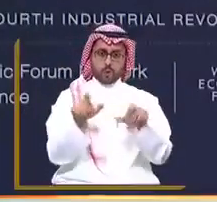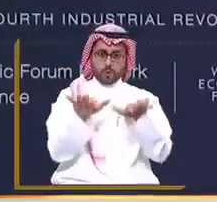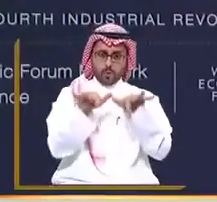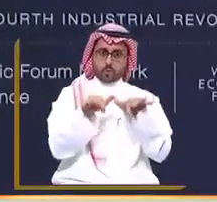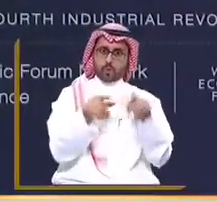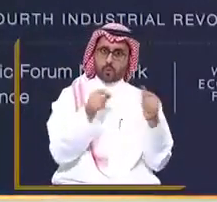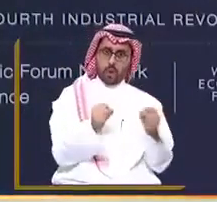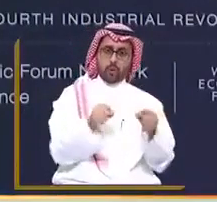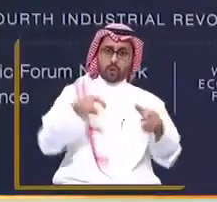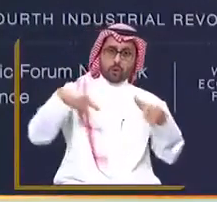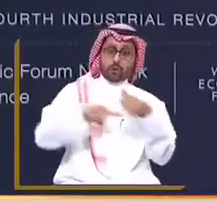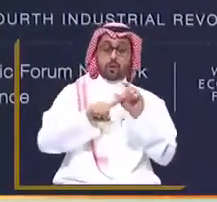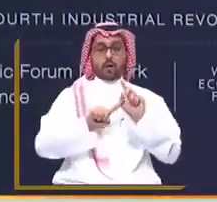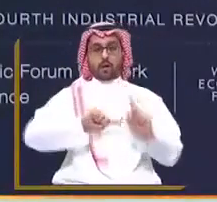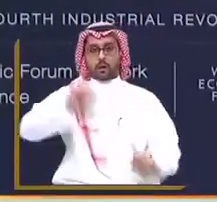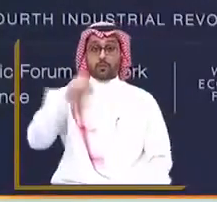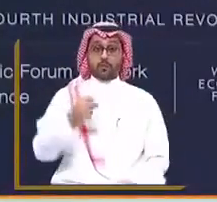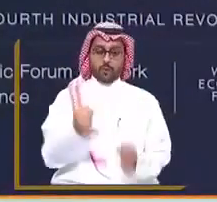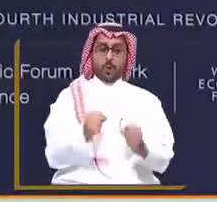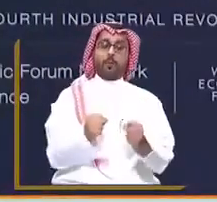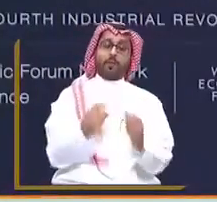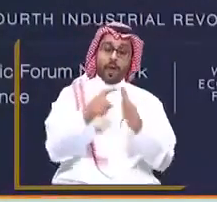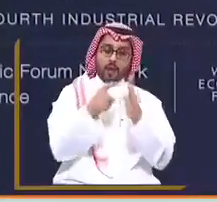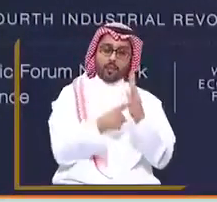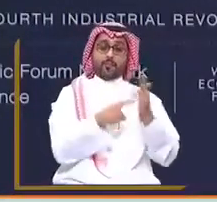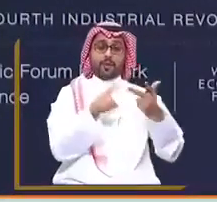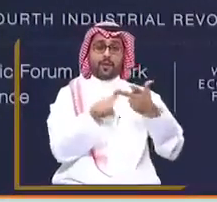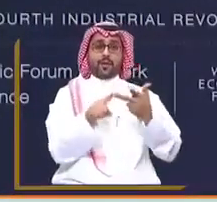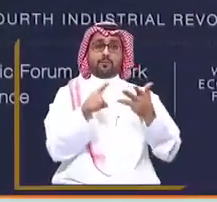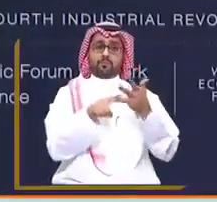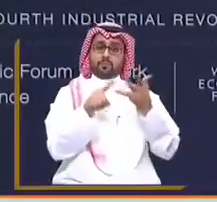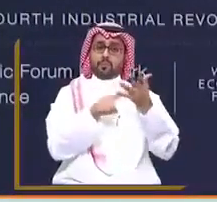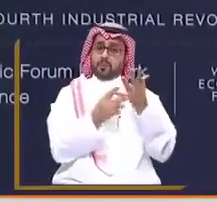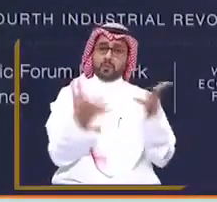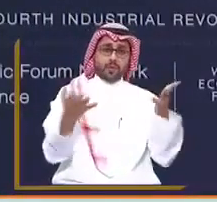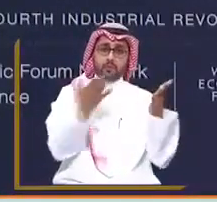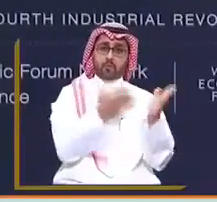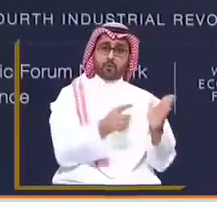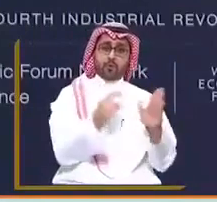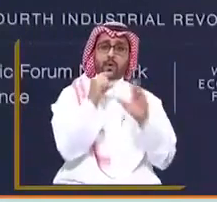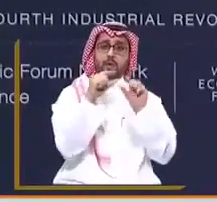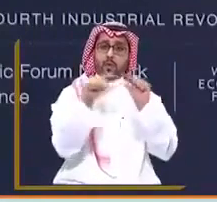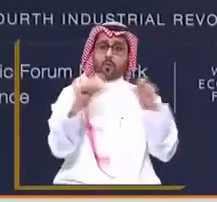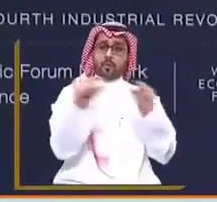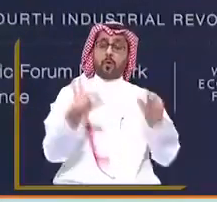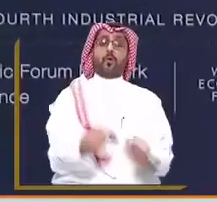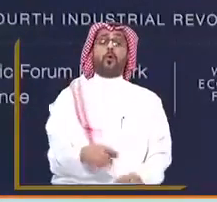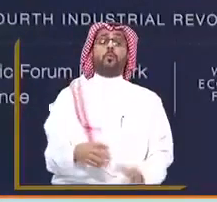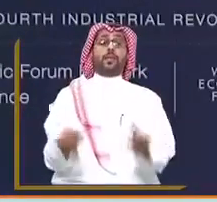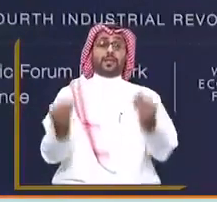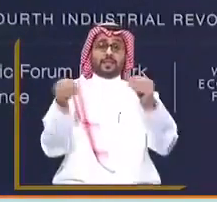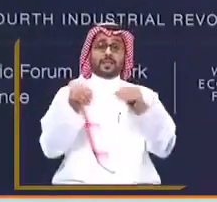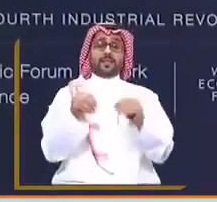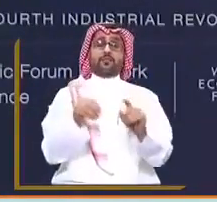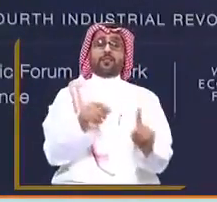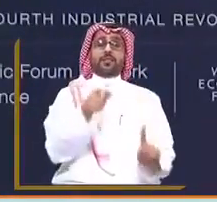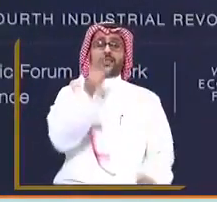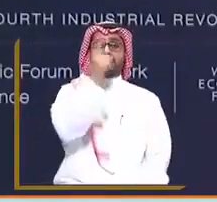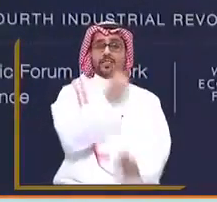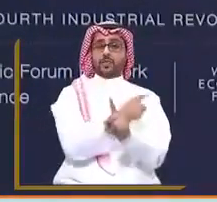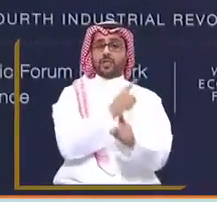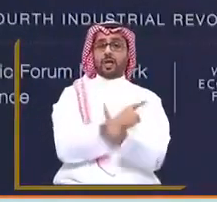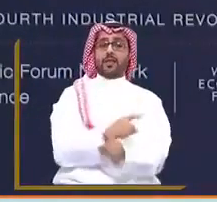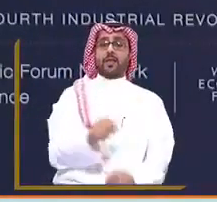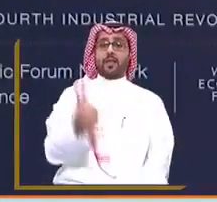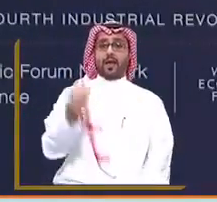المعلومات الشخصية. أيضا كان هناك حديث للأستاذ إبراهيم المعجل